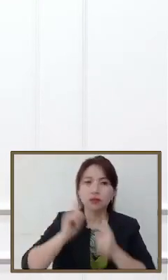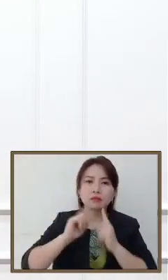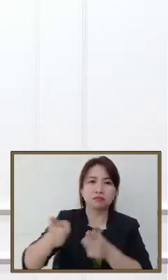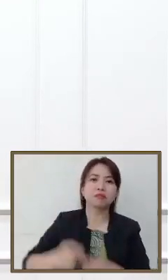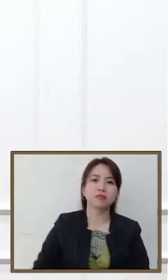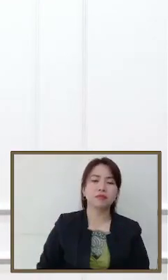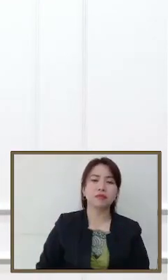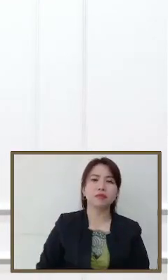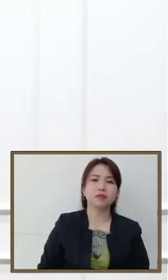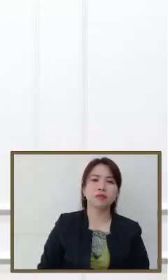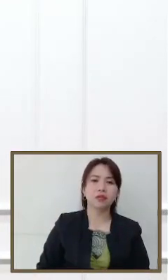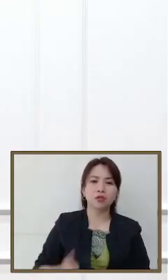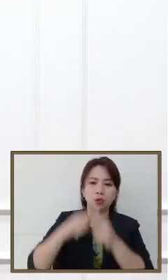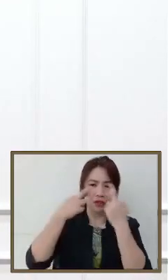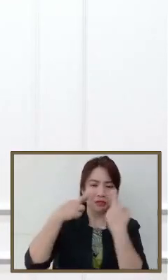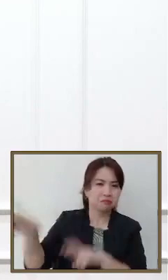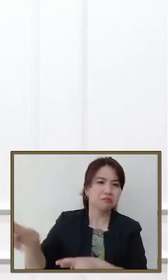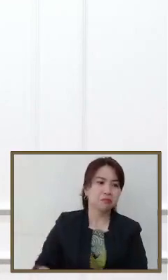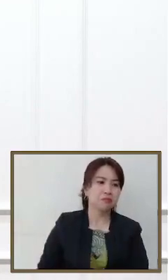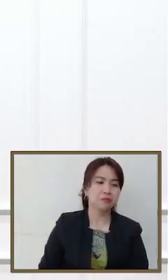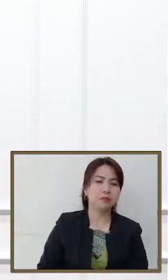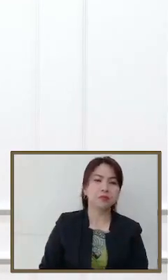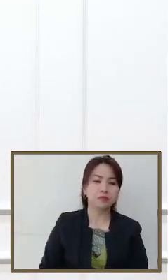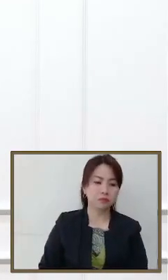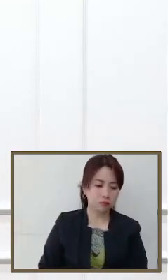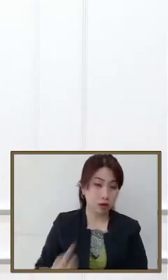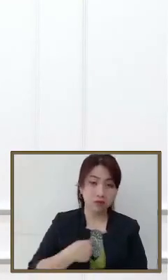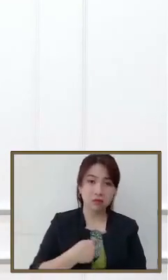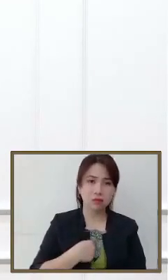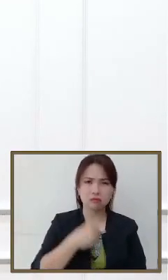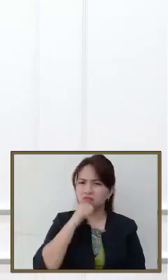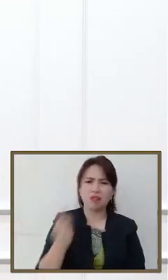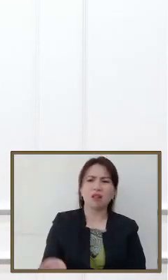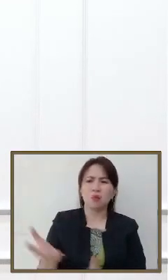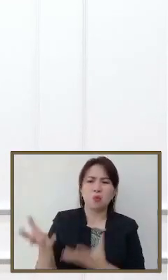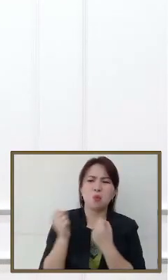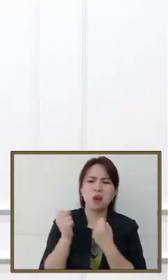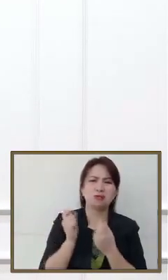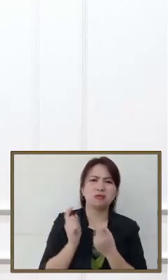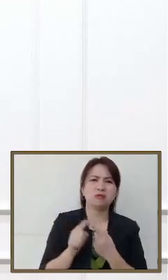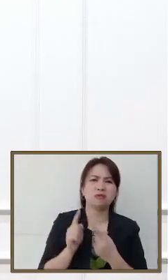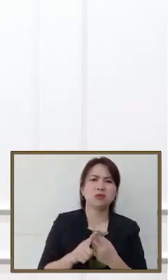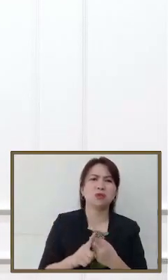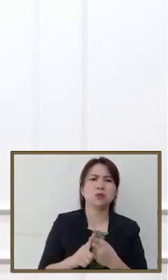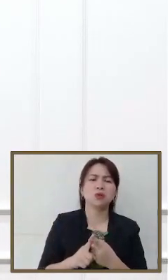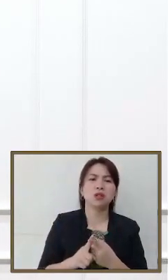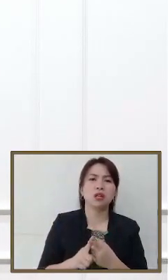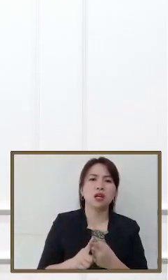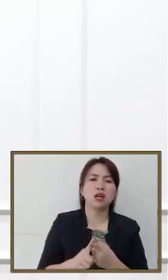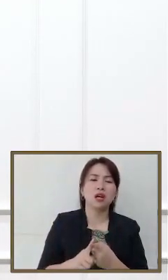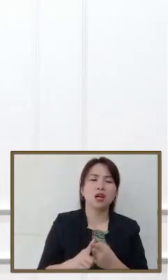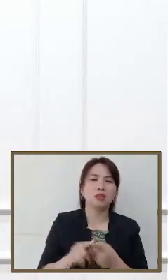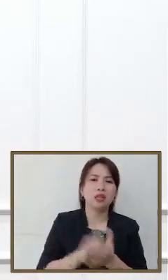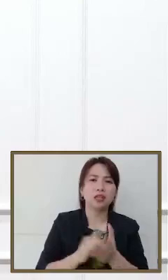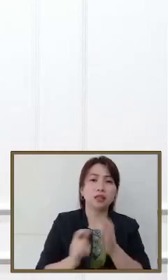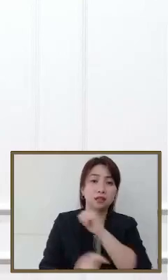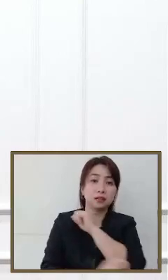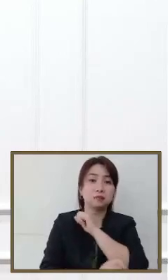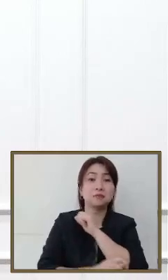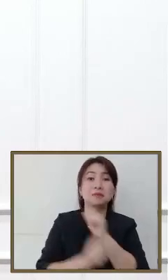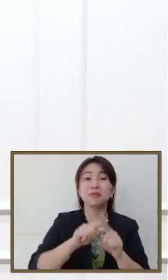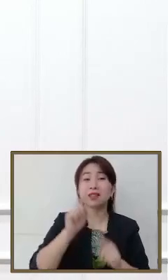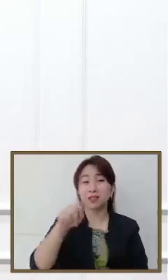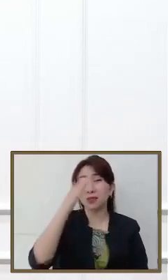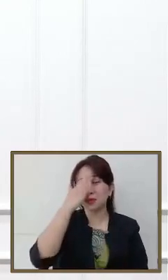accept your temptation saak delila ng Alam ko ang dulo niyan Amen Alam niyo kung bakit alam ni Joseph